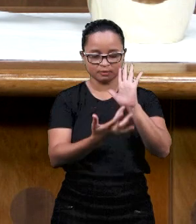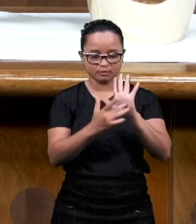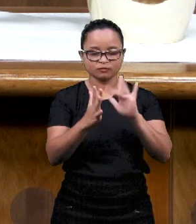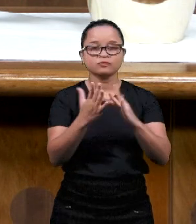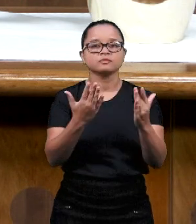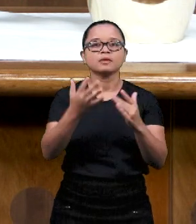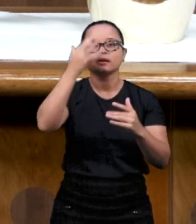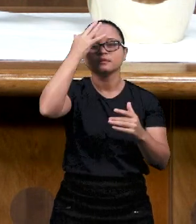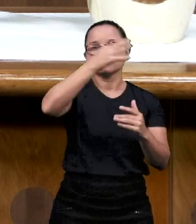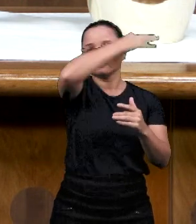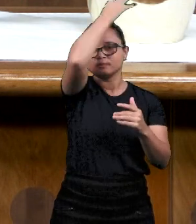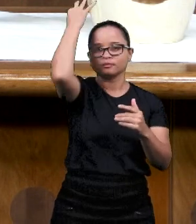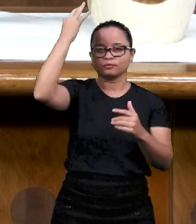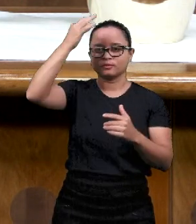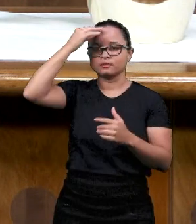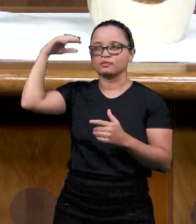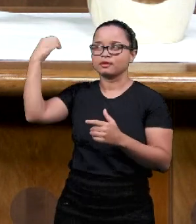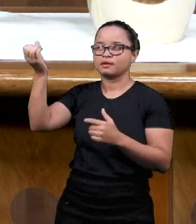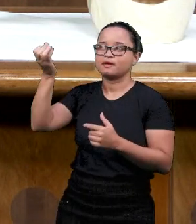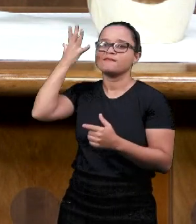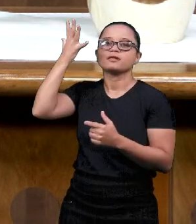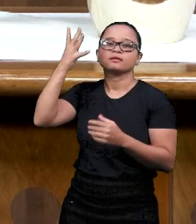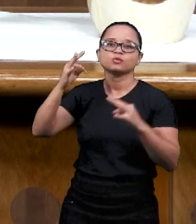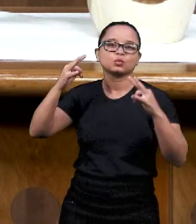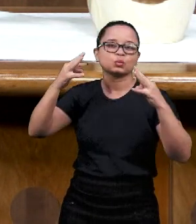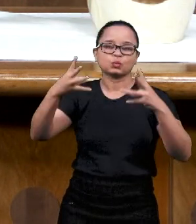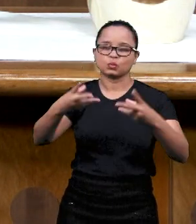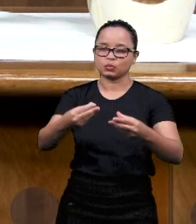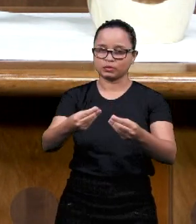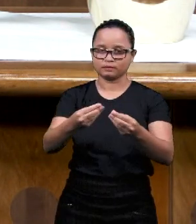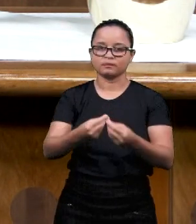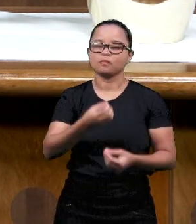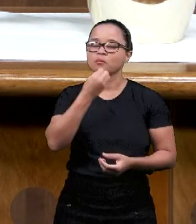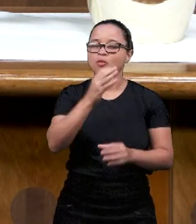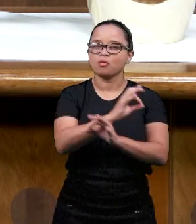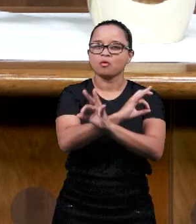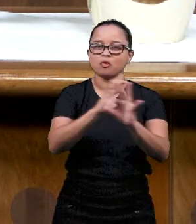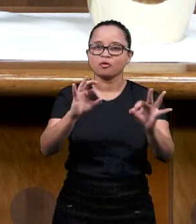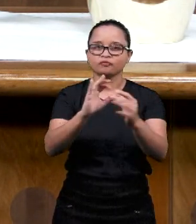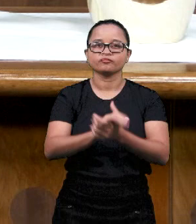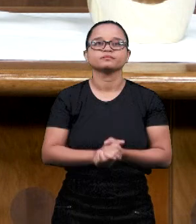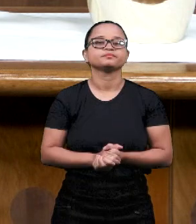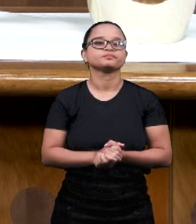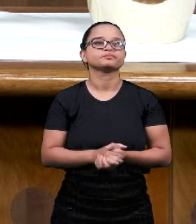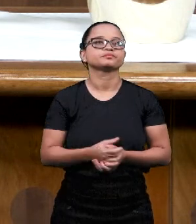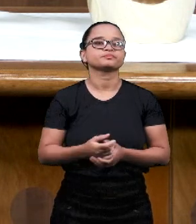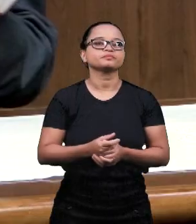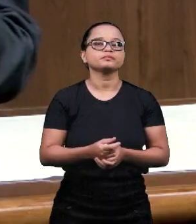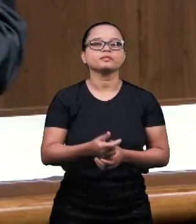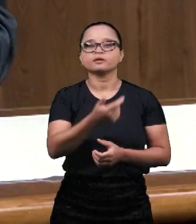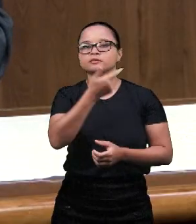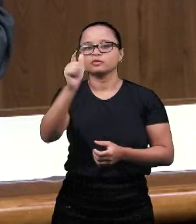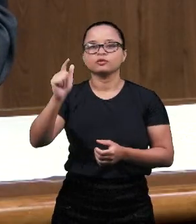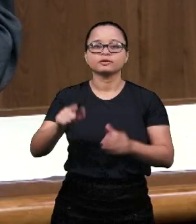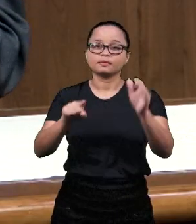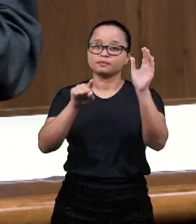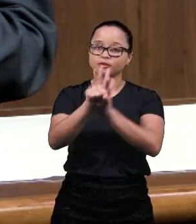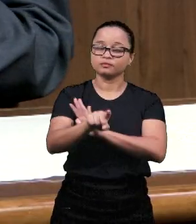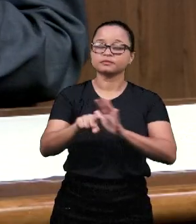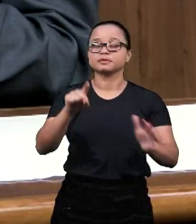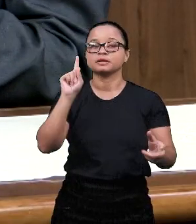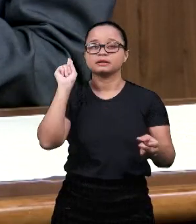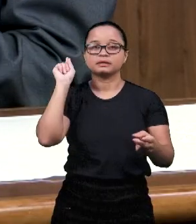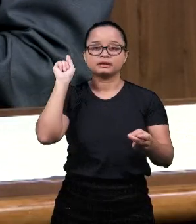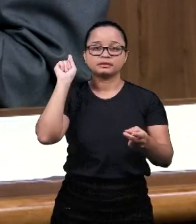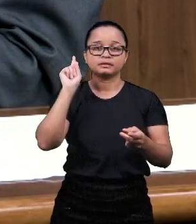placée par nos frères. Passons maintenant à notre question suivante. Et notre prochaine question dit, c'est la question 2